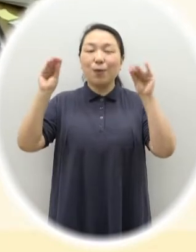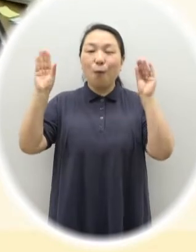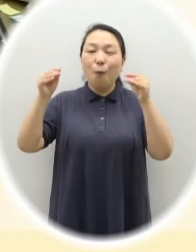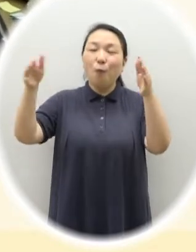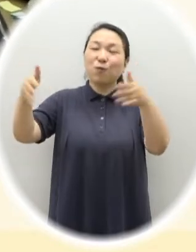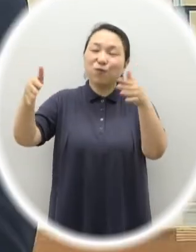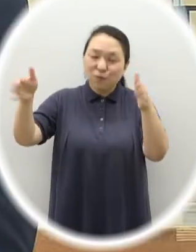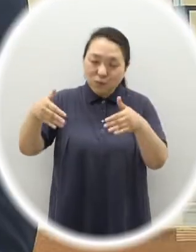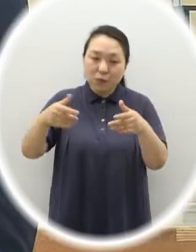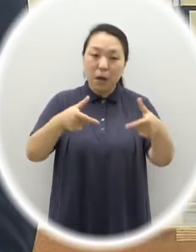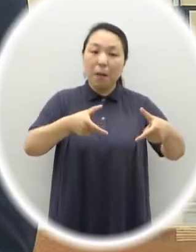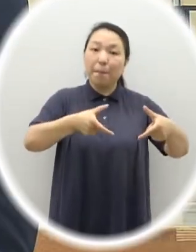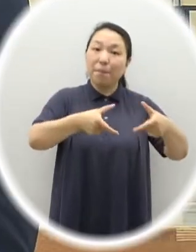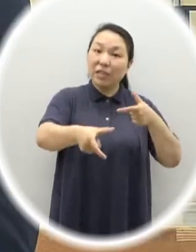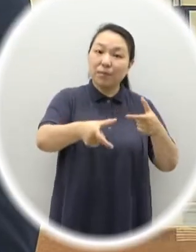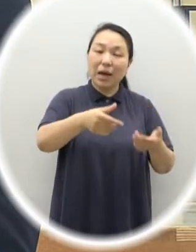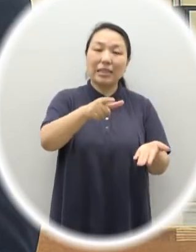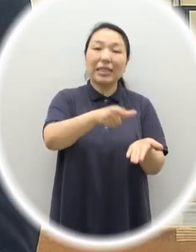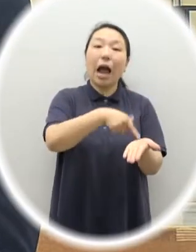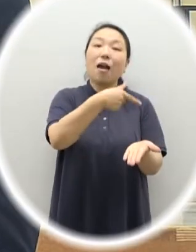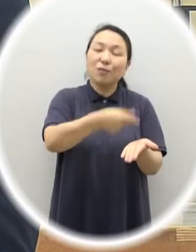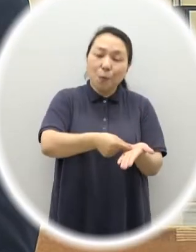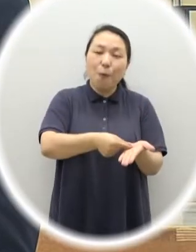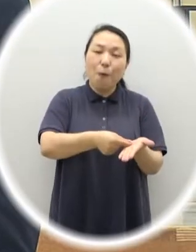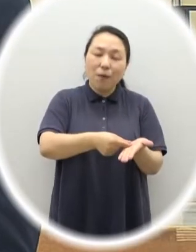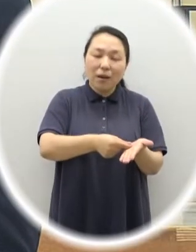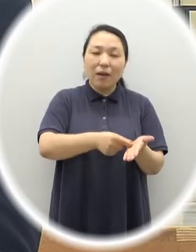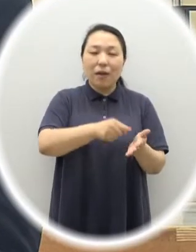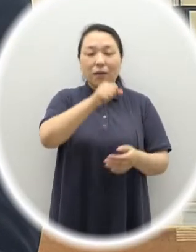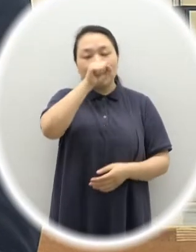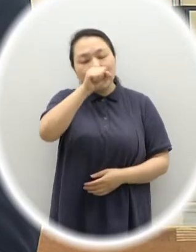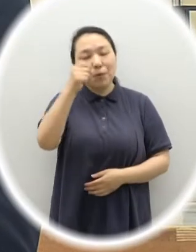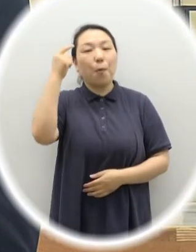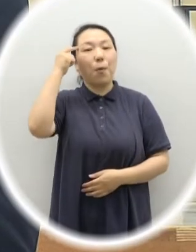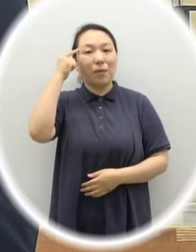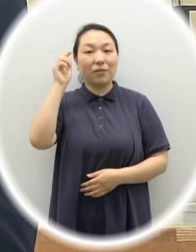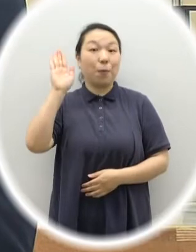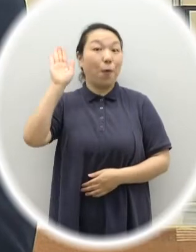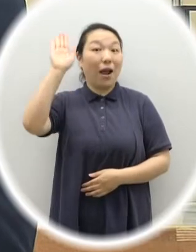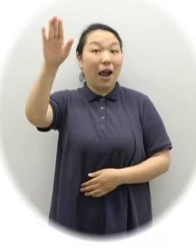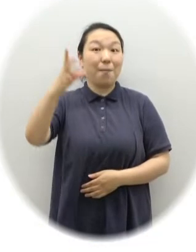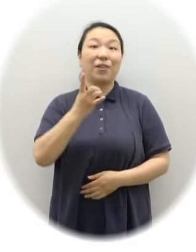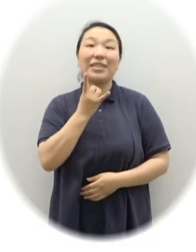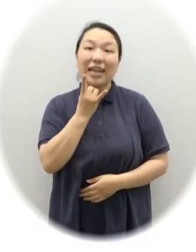スマッチ解消に大いに役立つ取り組みであると今後も期待しております。